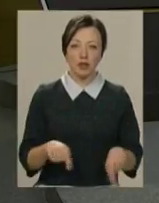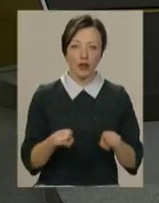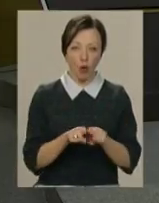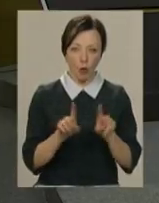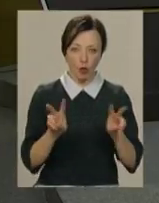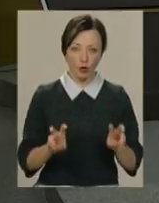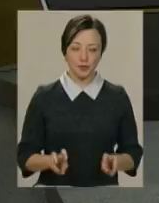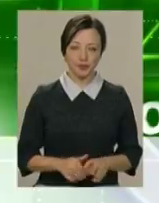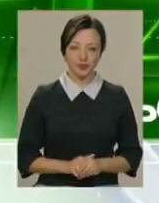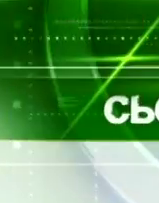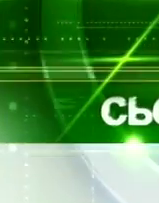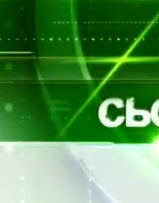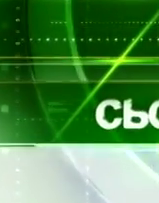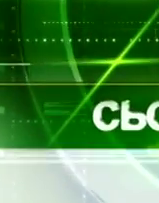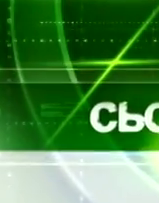такому.